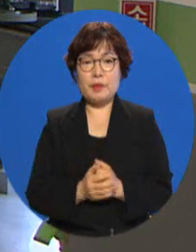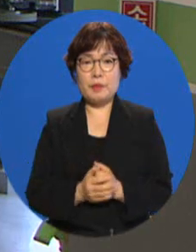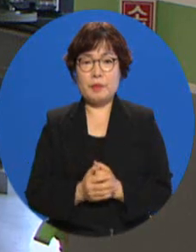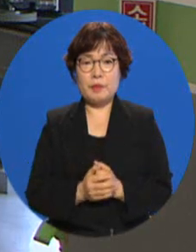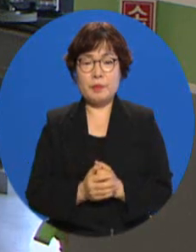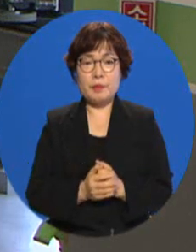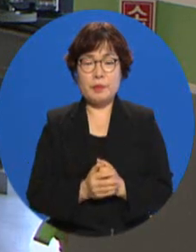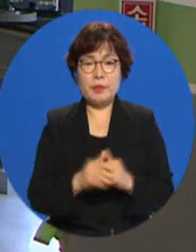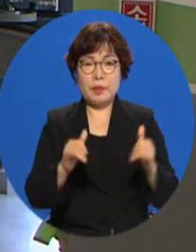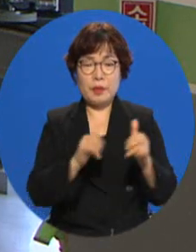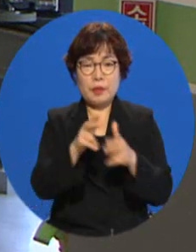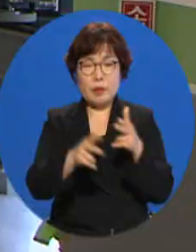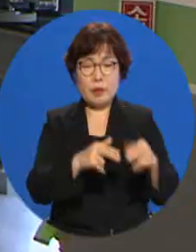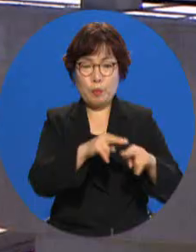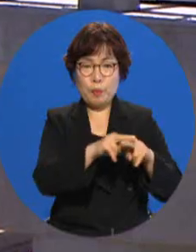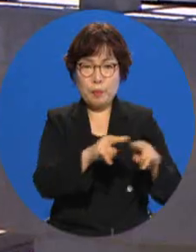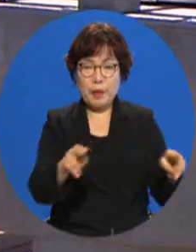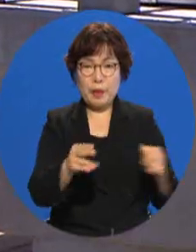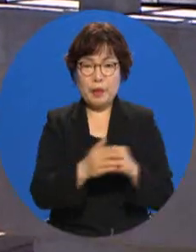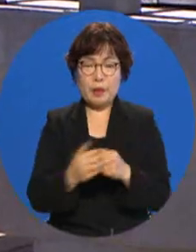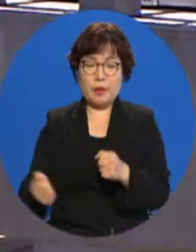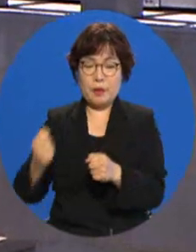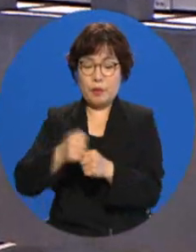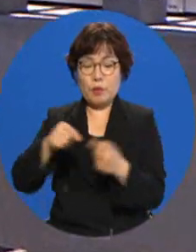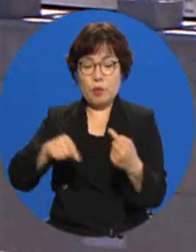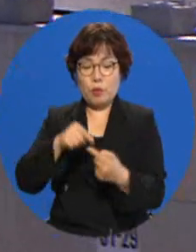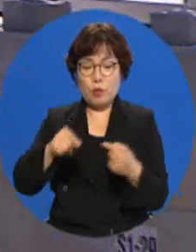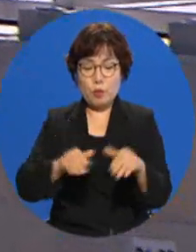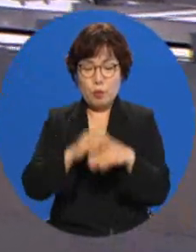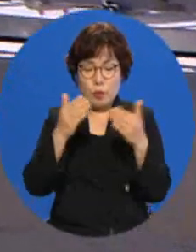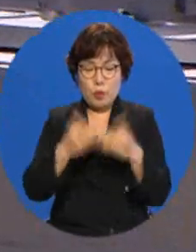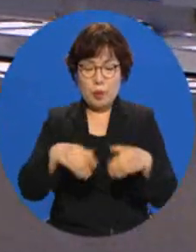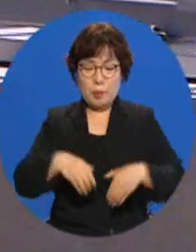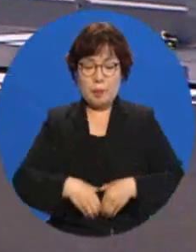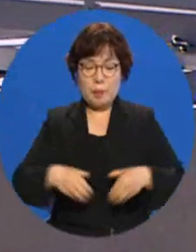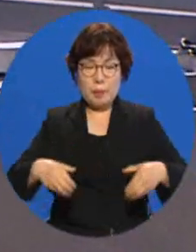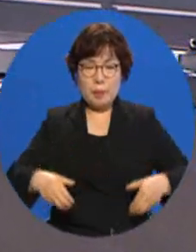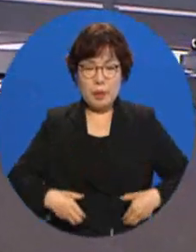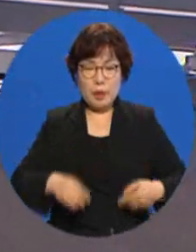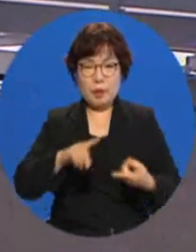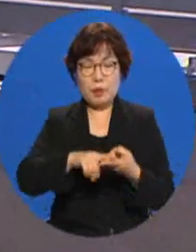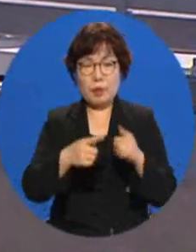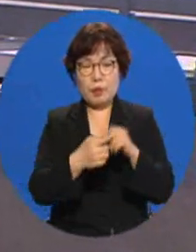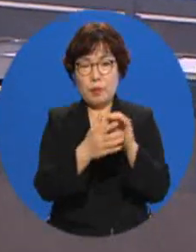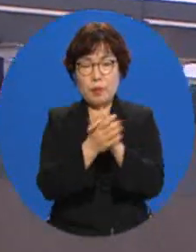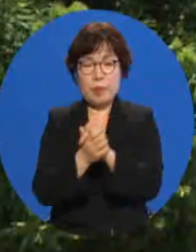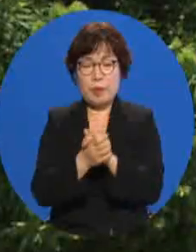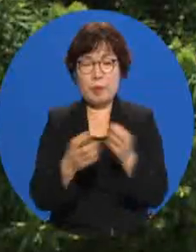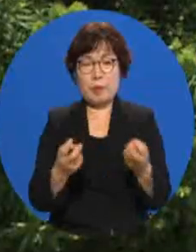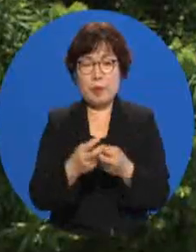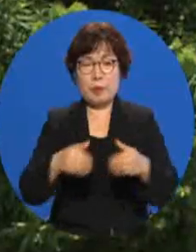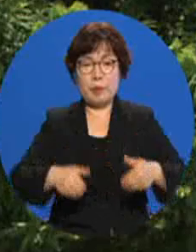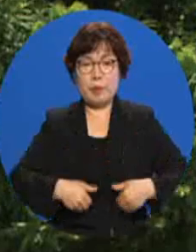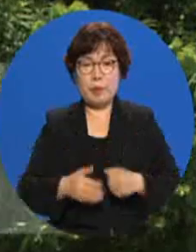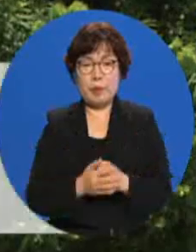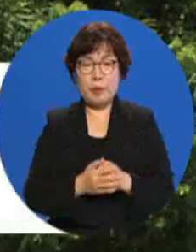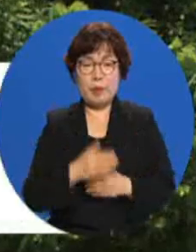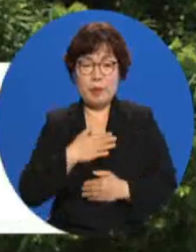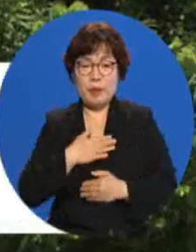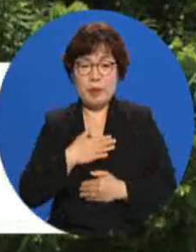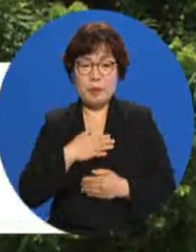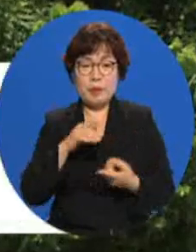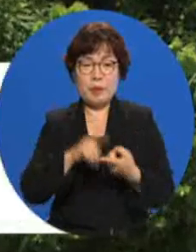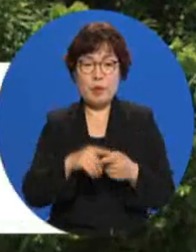사업 철회와 정상 운영은 물론 모든 가능성을 열어놓고 상생의 방안을 마련해야 한다는 겁니다. 감정적 그